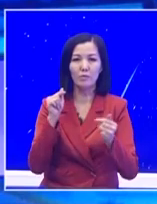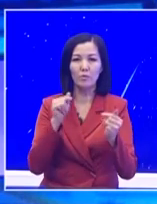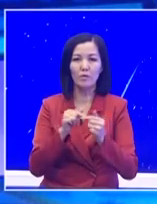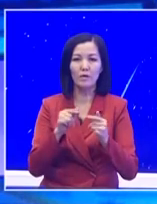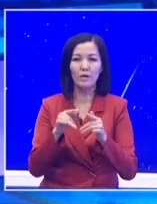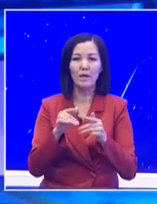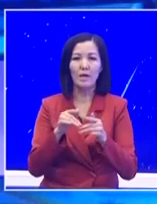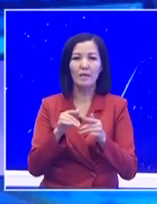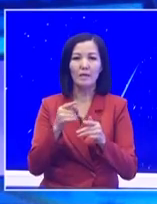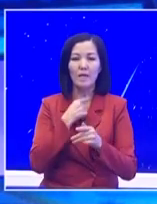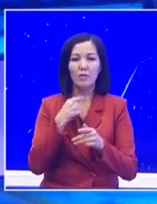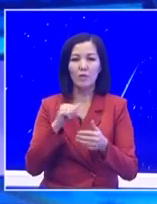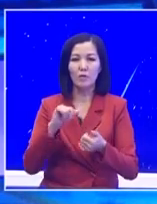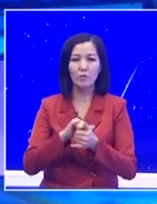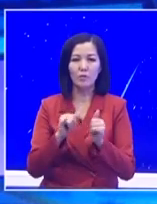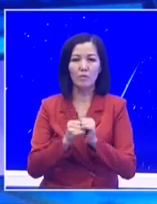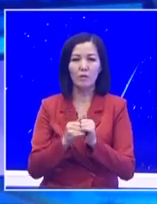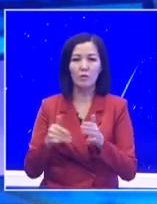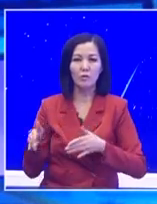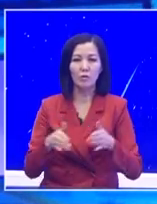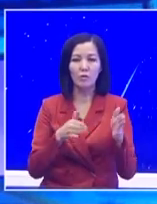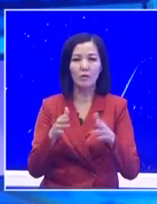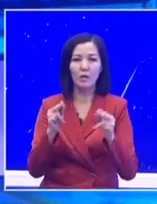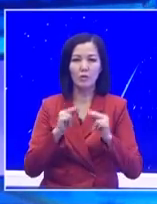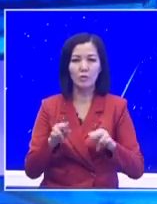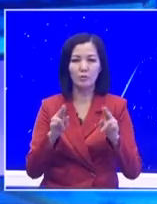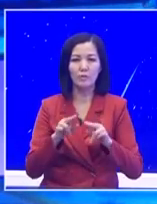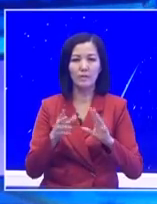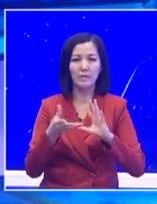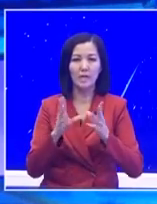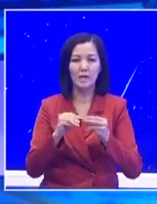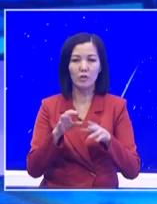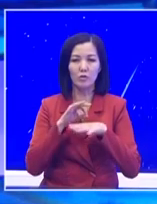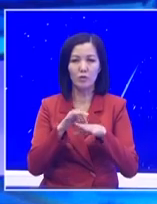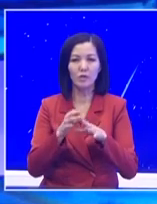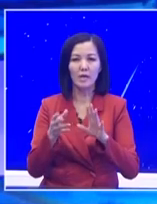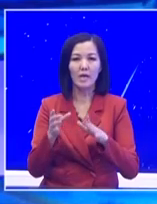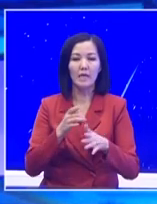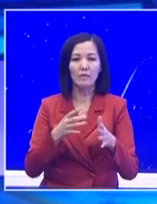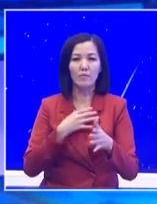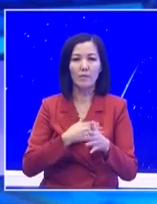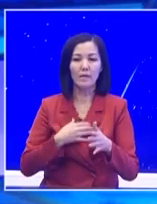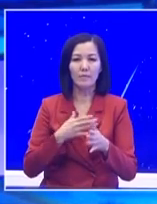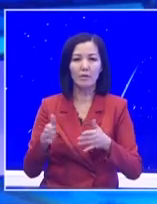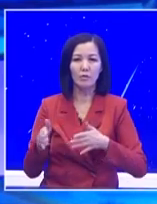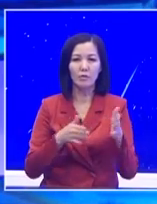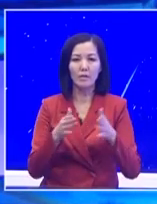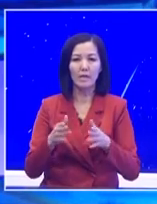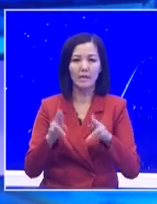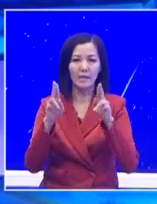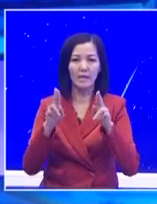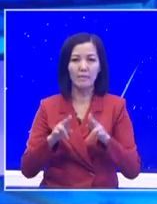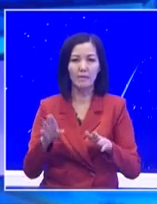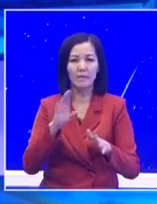мамандары Талдықорған Өскемен тас жолдарында мониторинг жұмыстарын жүргізді. Нәтижесінде республикалық маңызы бар жолдарда талап